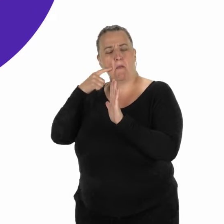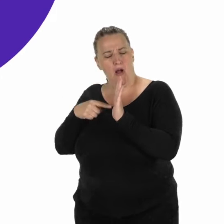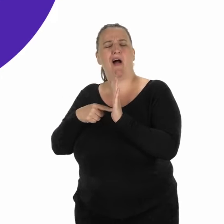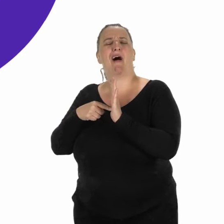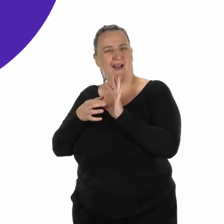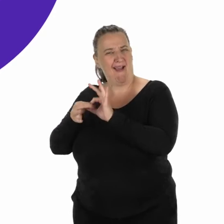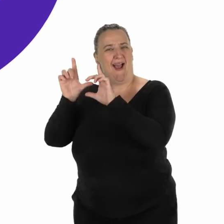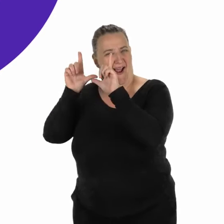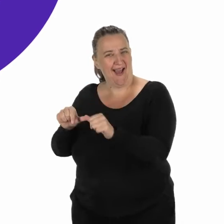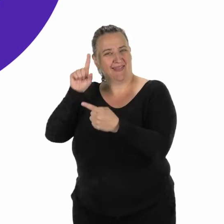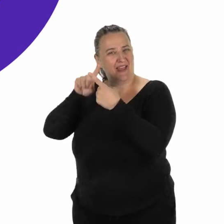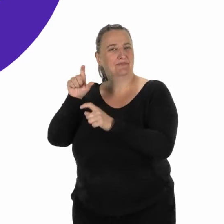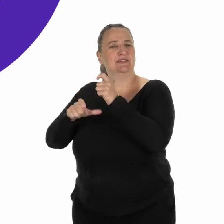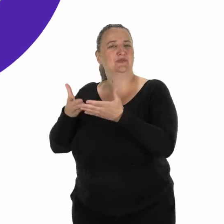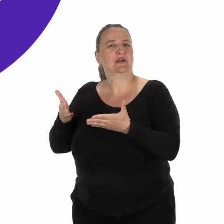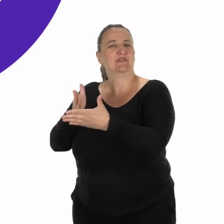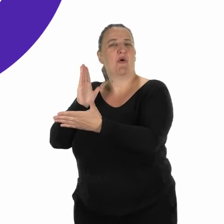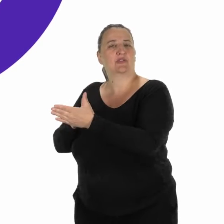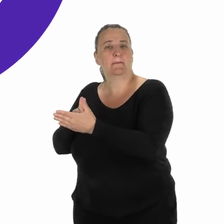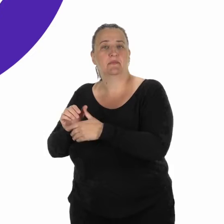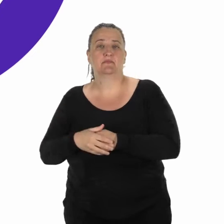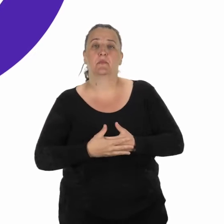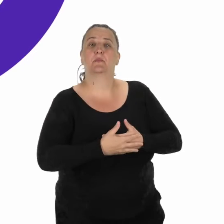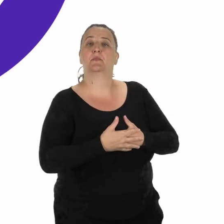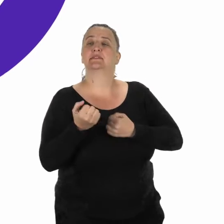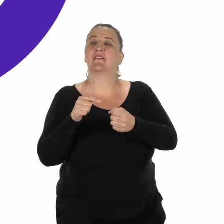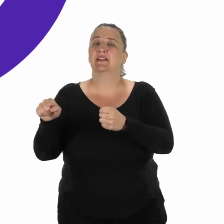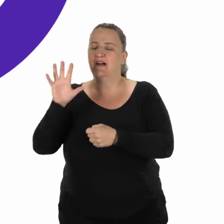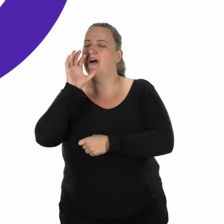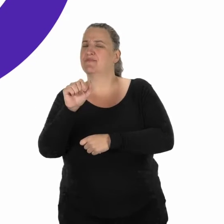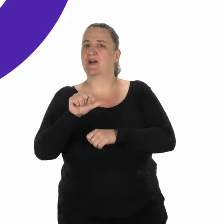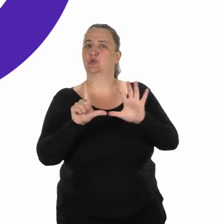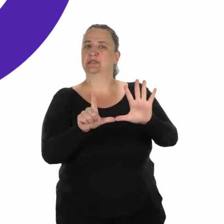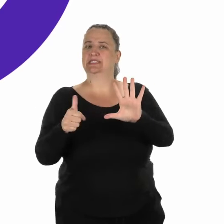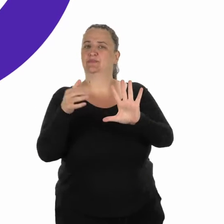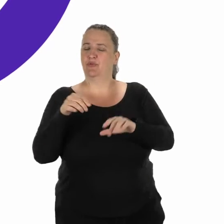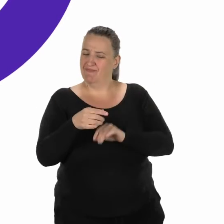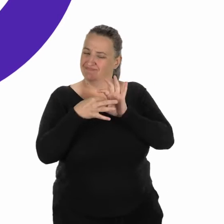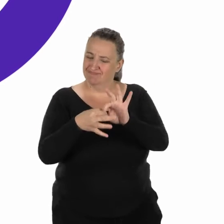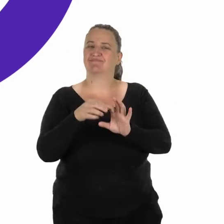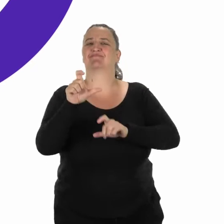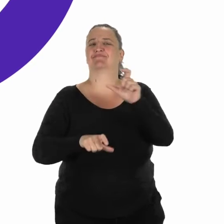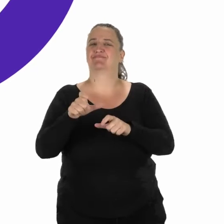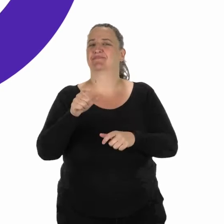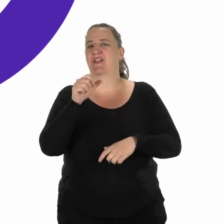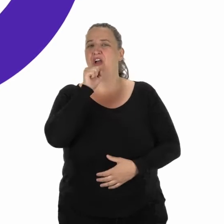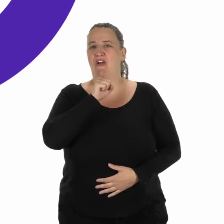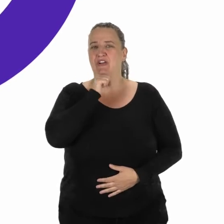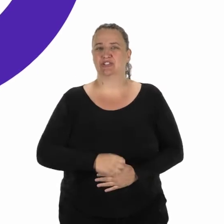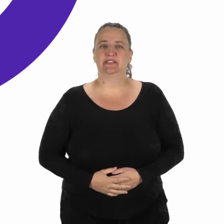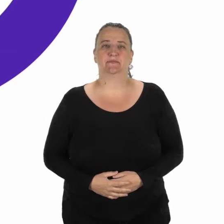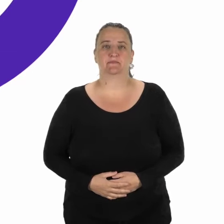ont identifié des services publics aidant les personnes en situation de handicap et 76% des services publics aidant